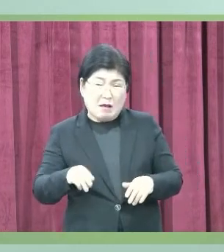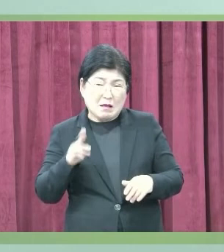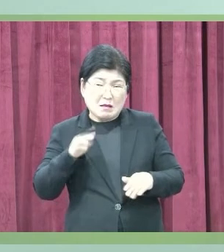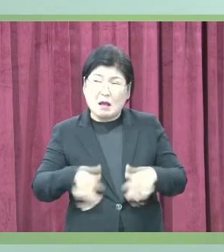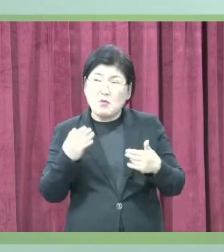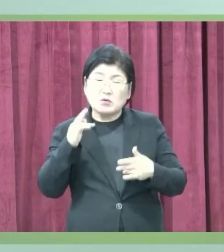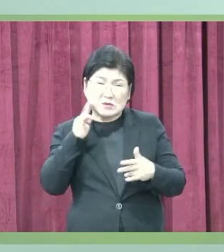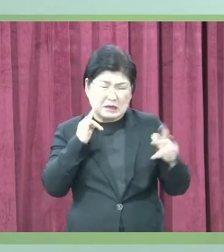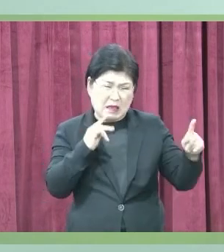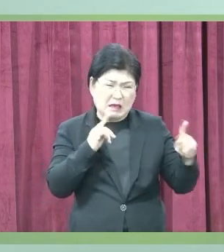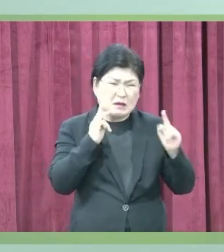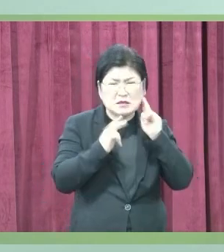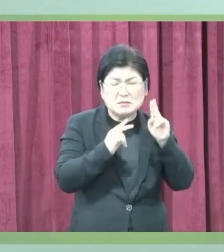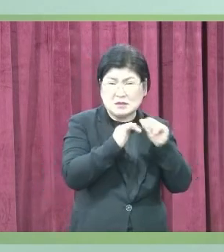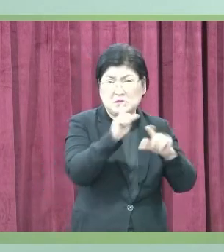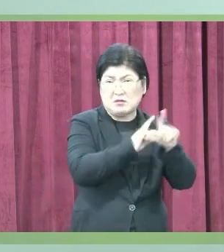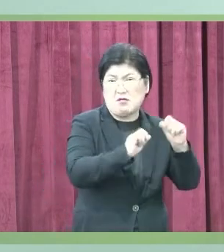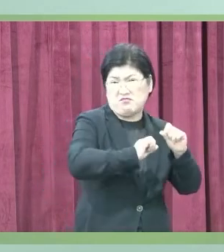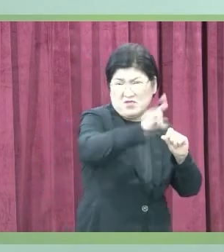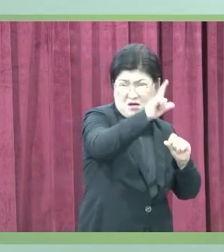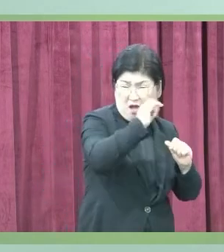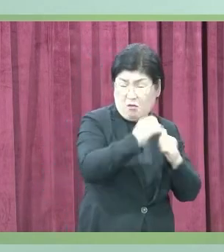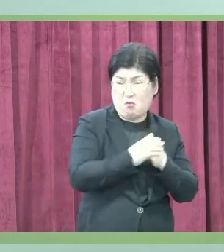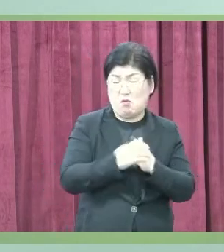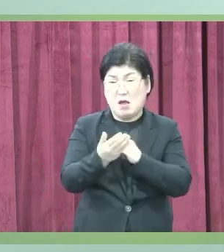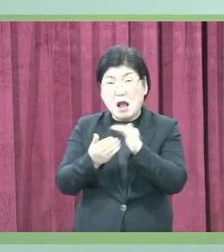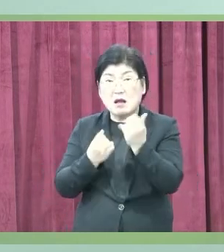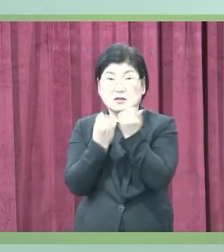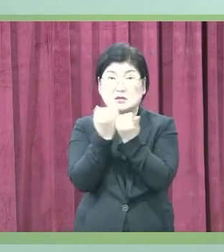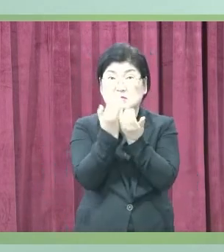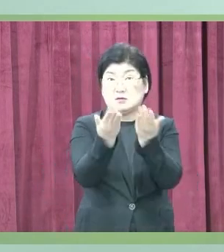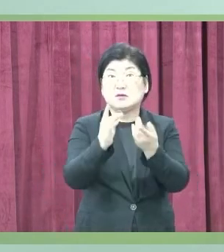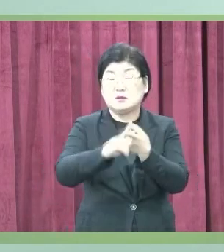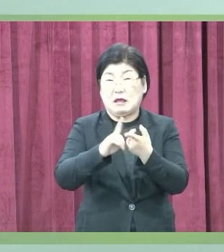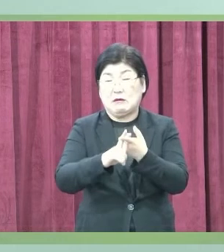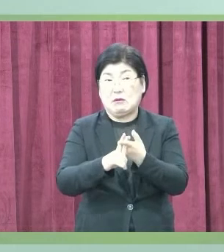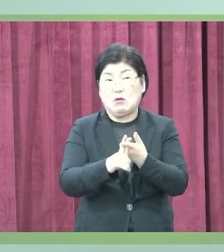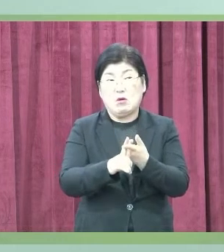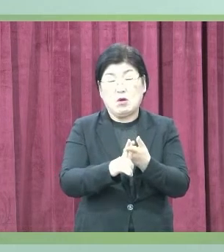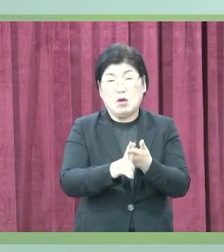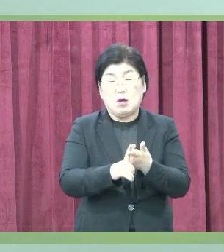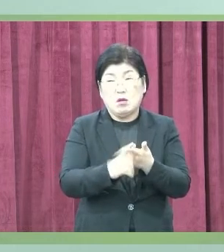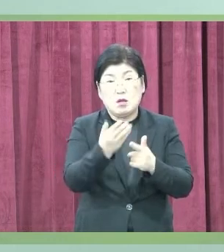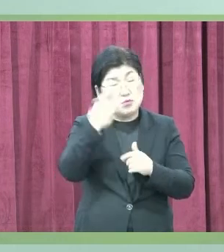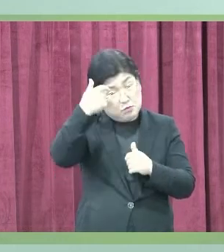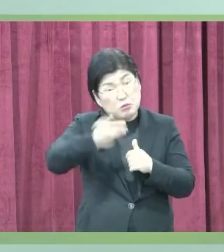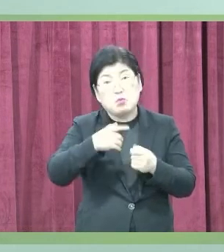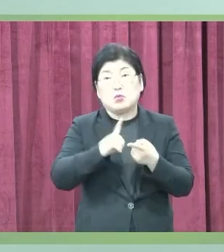높게 나타났고요. 이 같은 이유도 앞서 제가 오픈 질문에서도